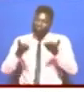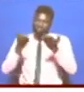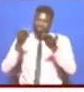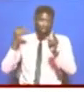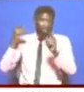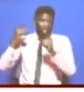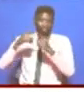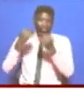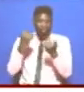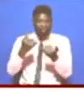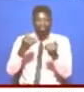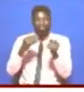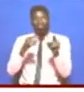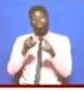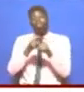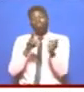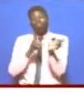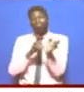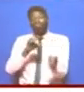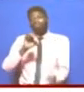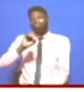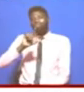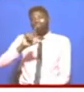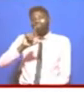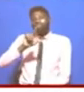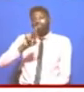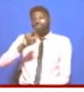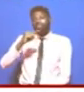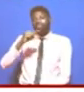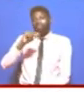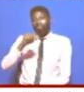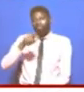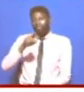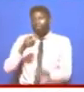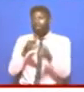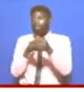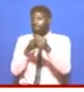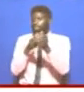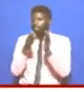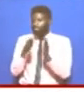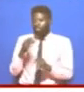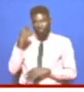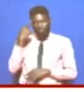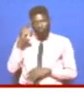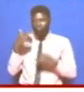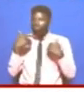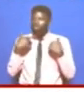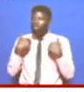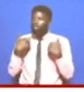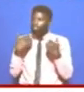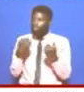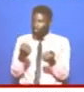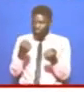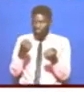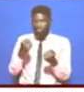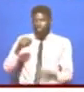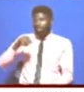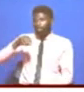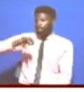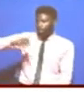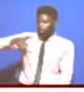Dr. Uluga hapa, ambaye ndiyo kiongozi wa mambo ya afya katika kaunti ya